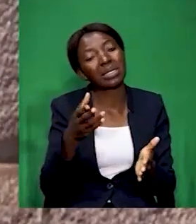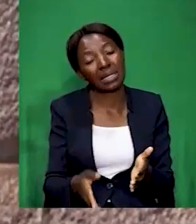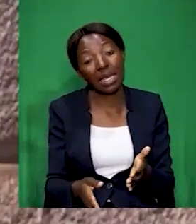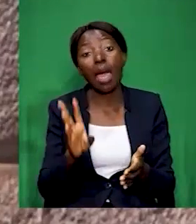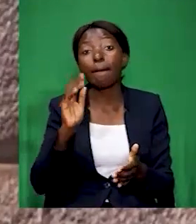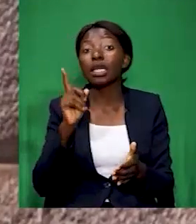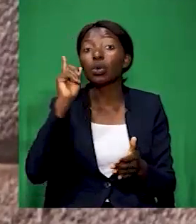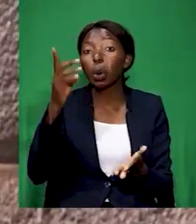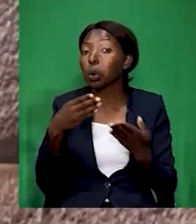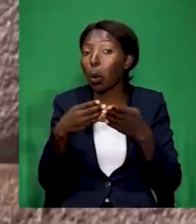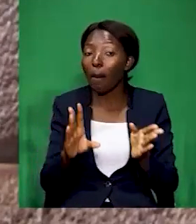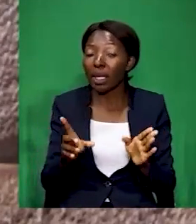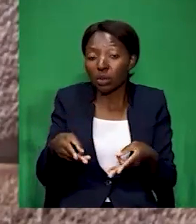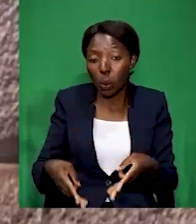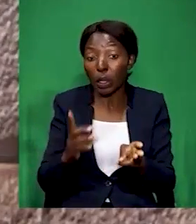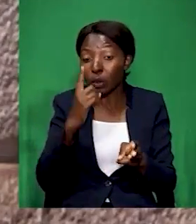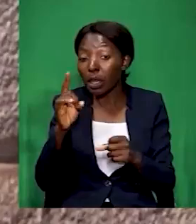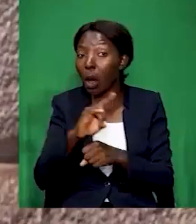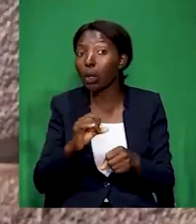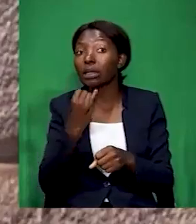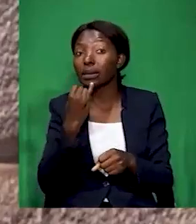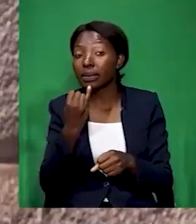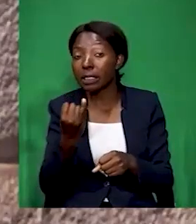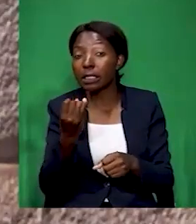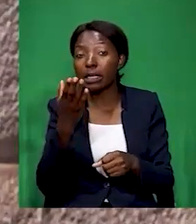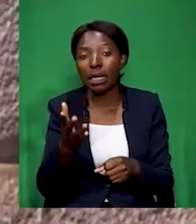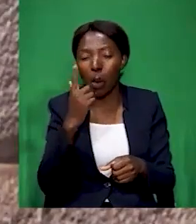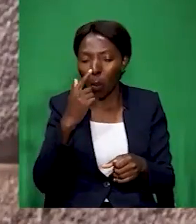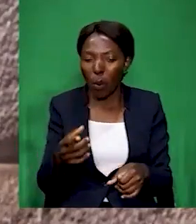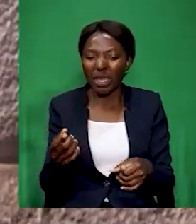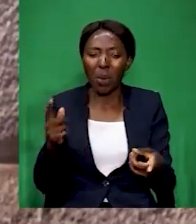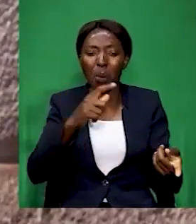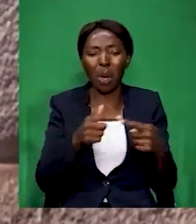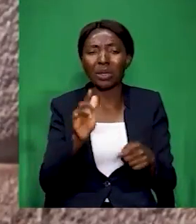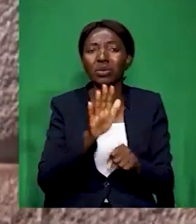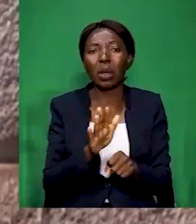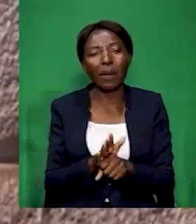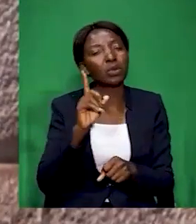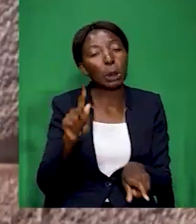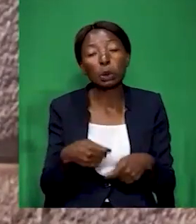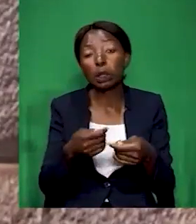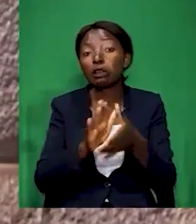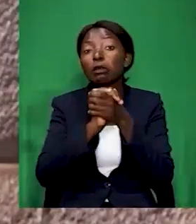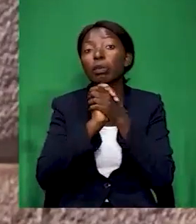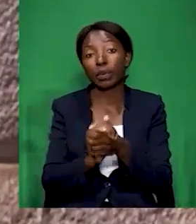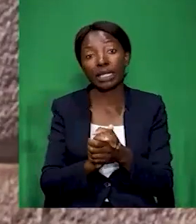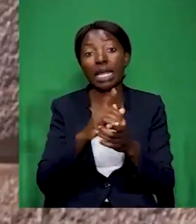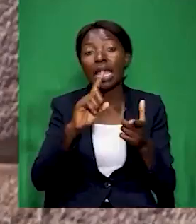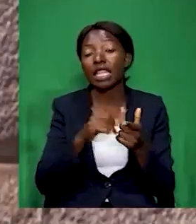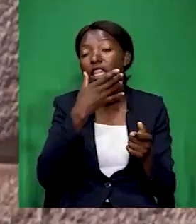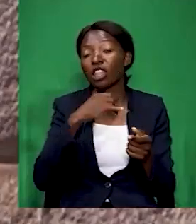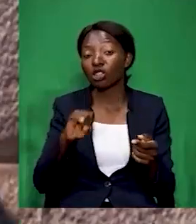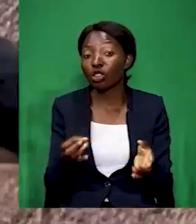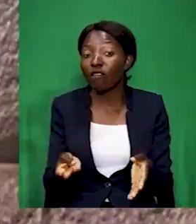pasinga garike pano garika papa ine kuvengana pano wani kwa kuyanana. Vajuda wana Filipi. Vowana peku gara